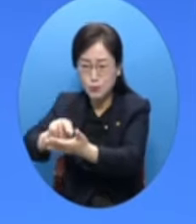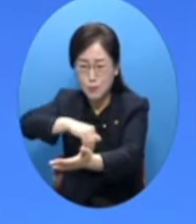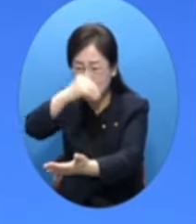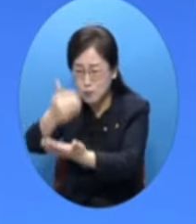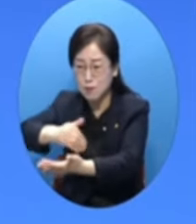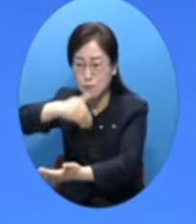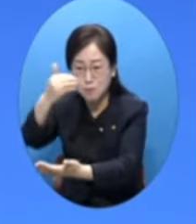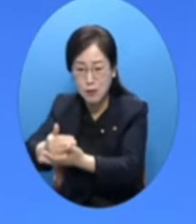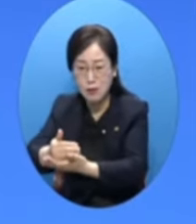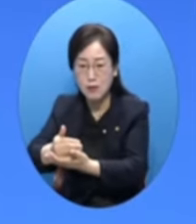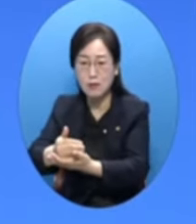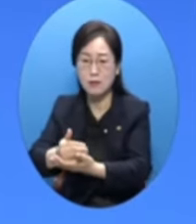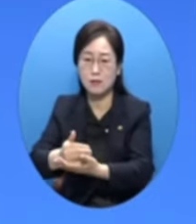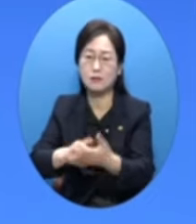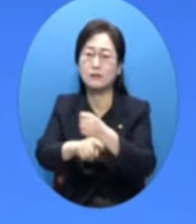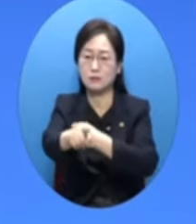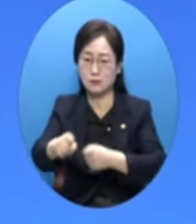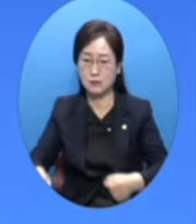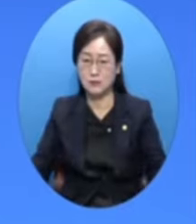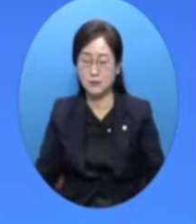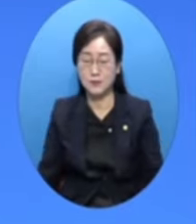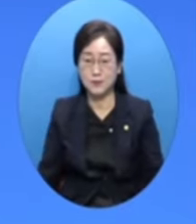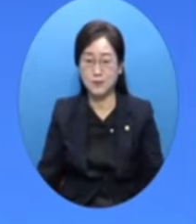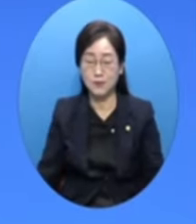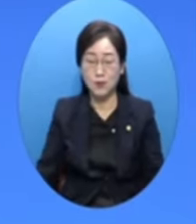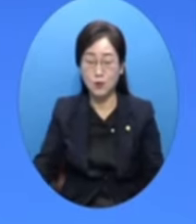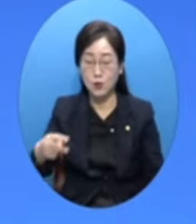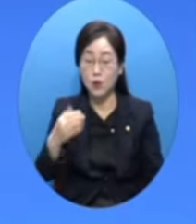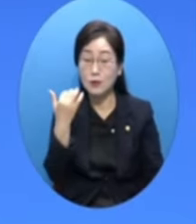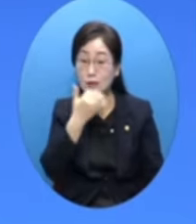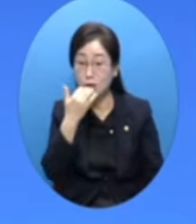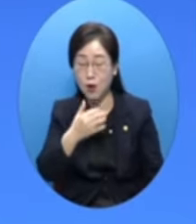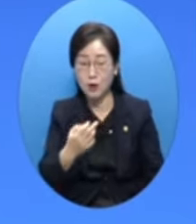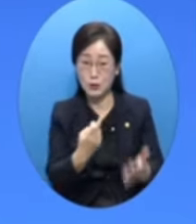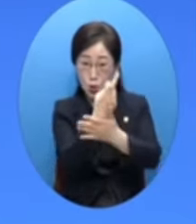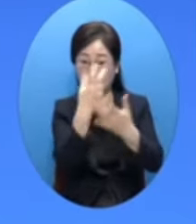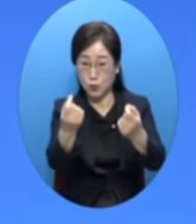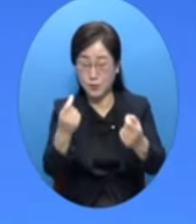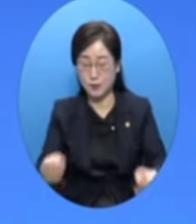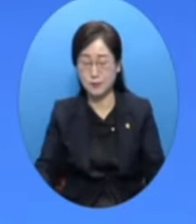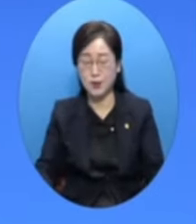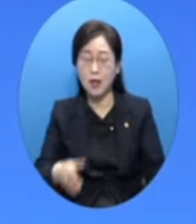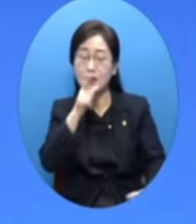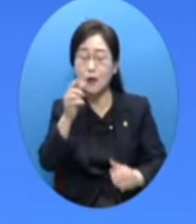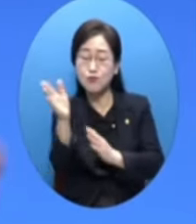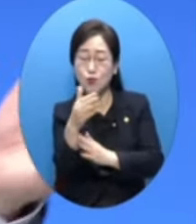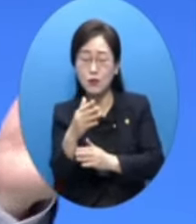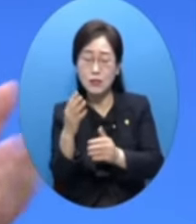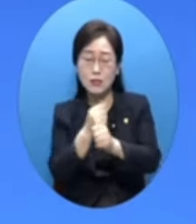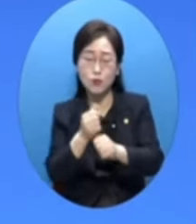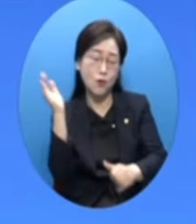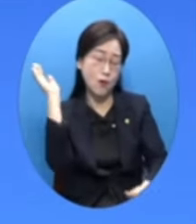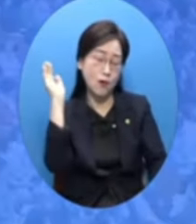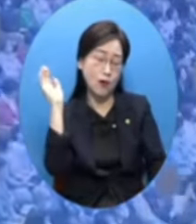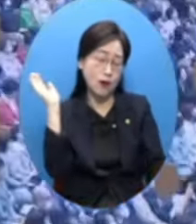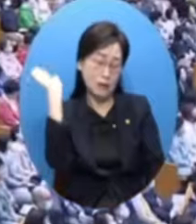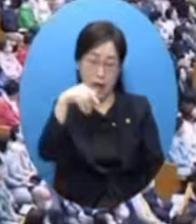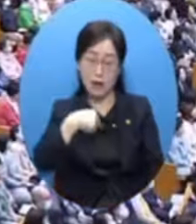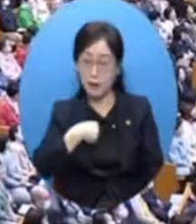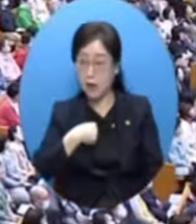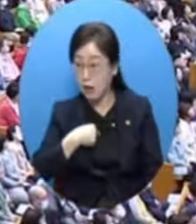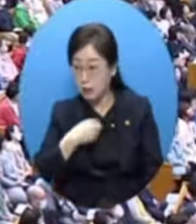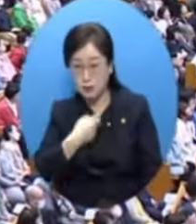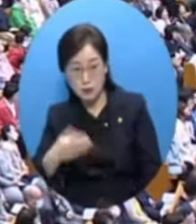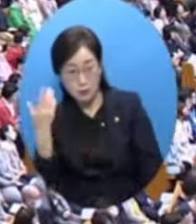살아가게 되는 것입니다. 마천격인 시몬 베드로가 나 물고기 잡으러 간다 하니까 제자들도 같이 우리도 함께